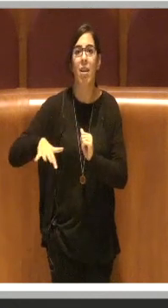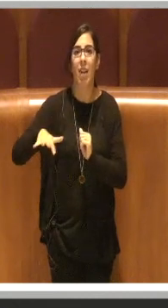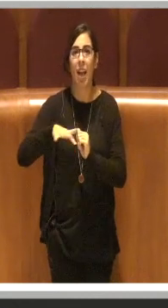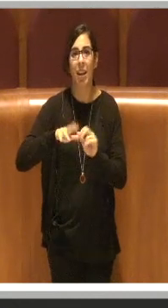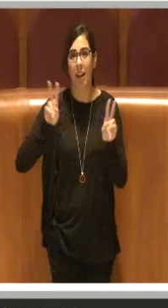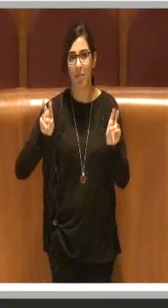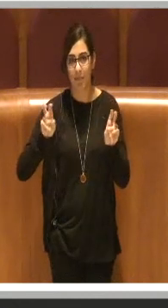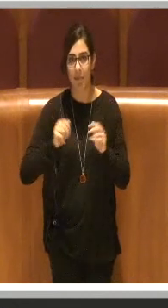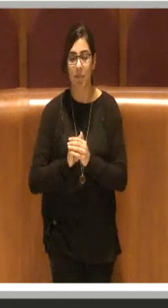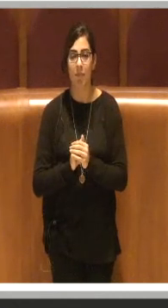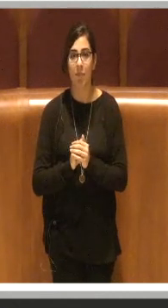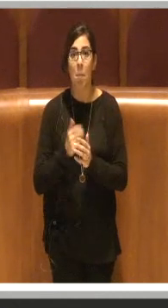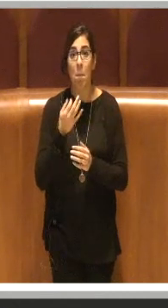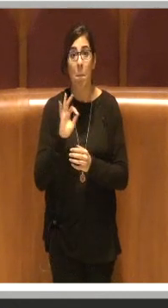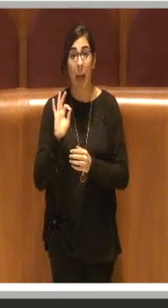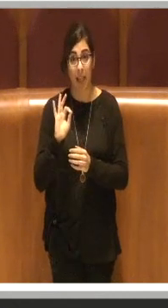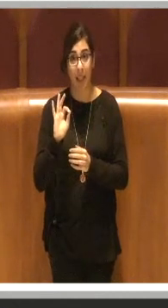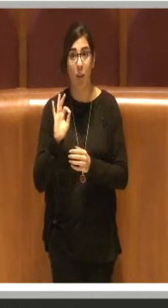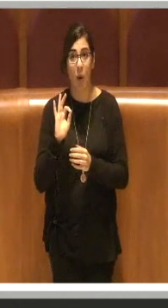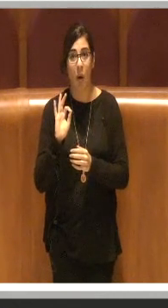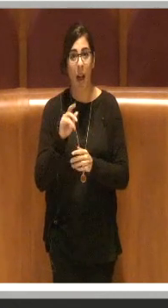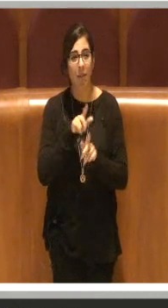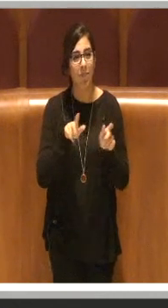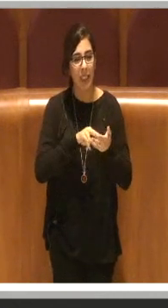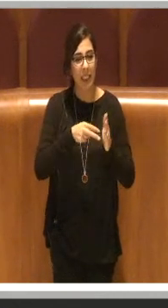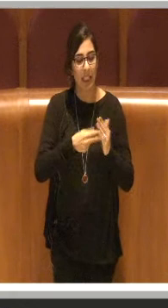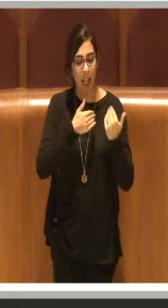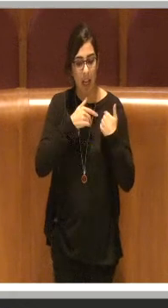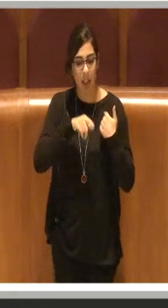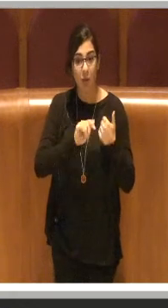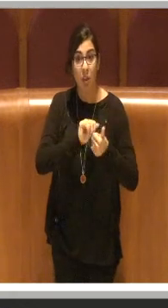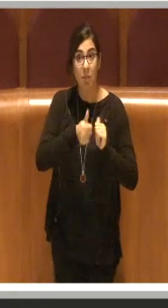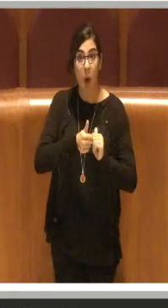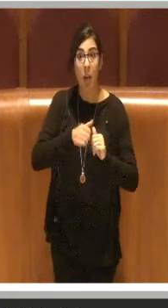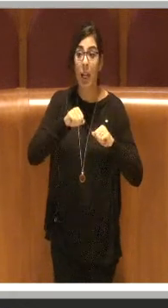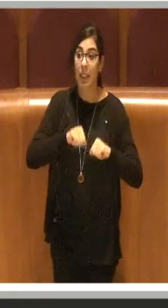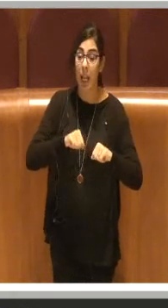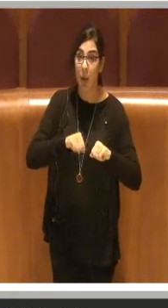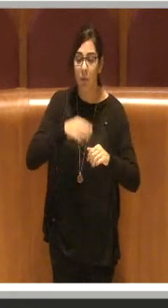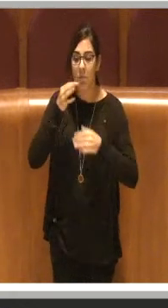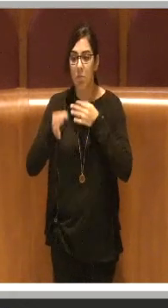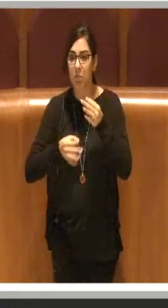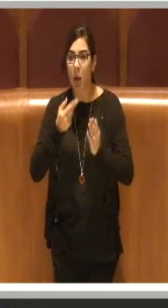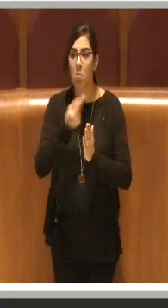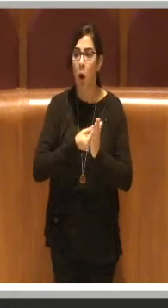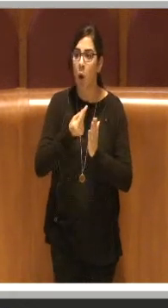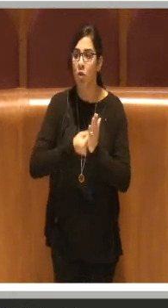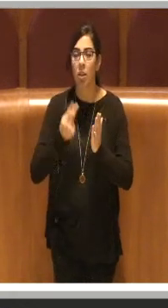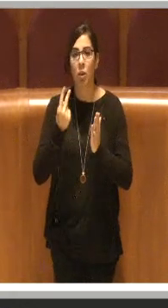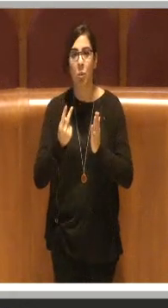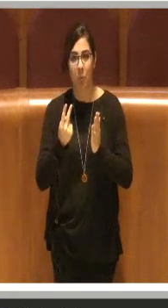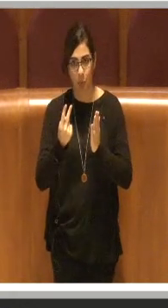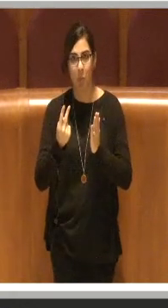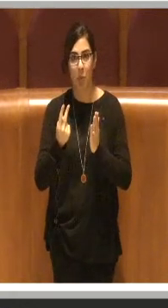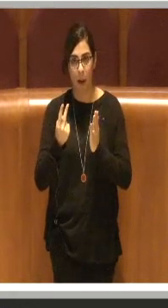i tecnici di sport e salute hanno illustrato i due progetti alternativi che sono